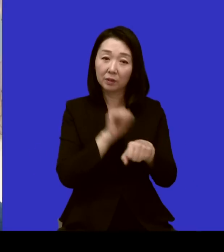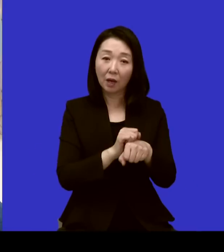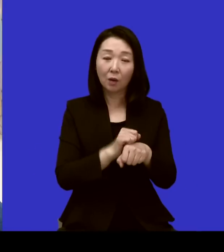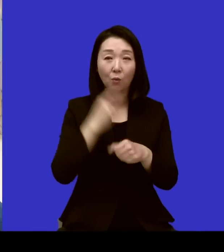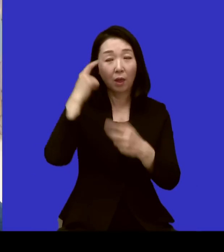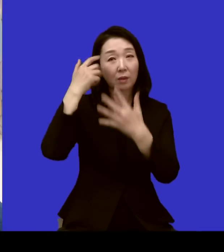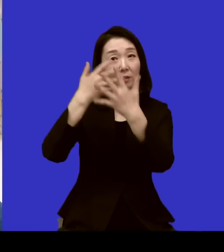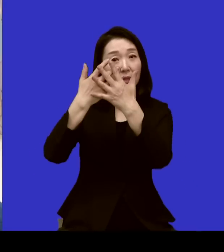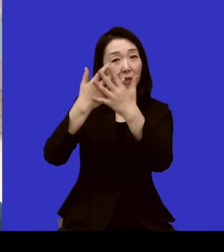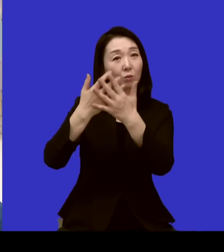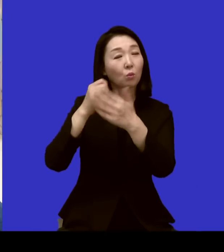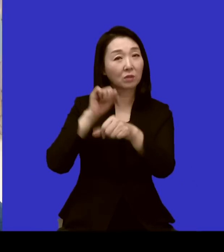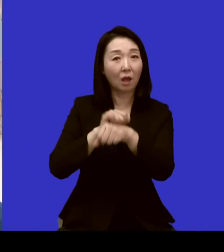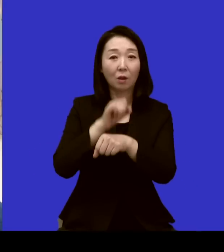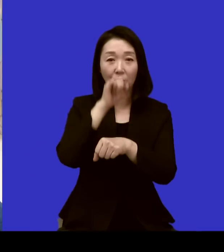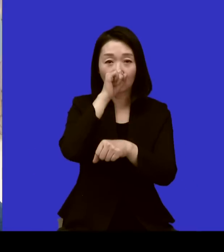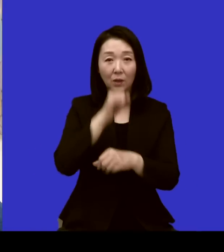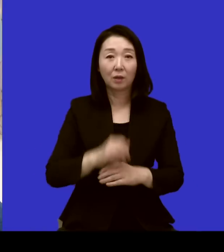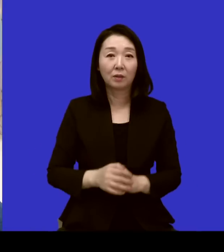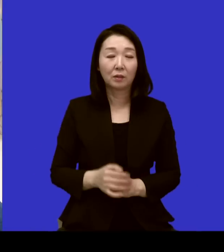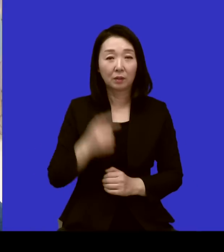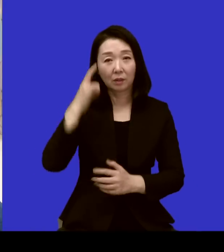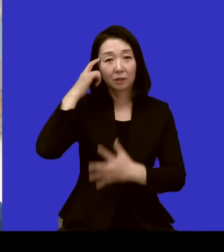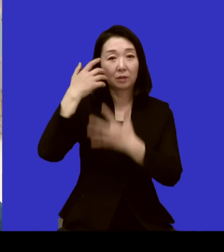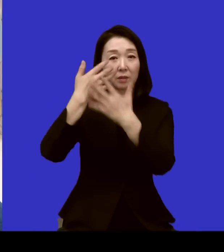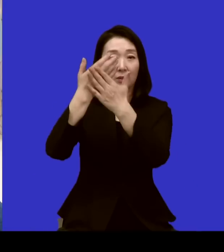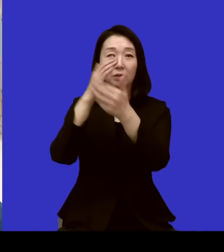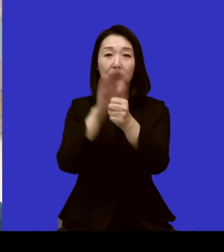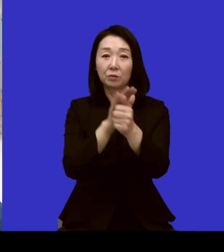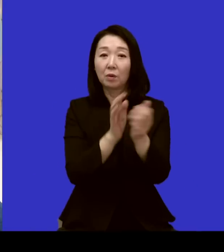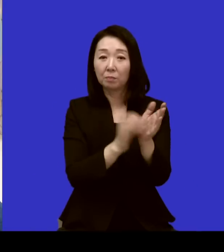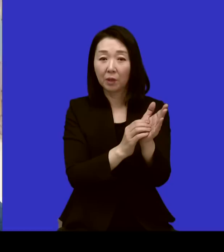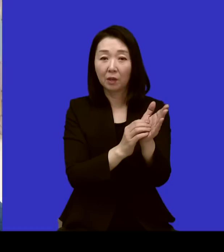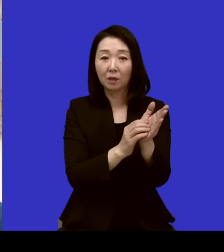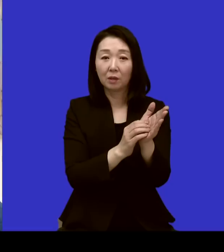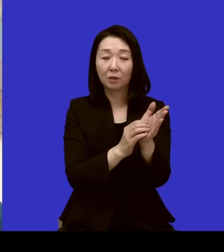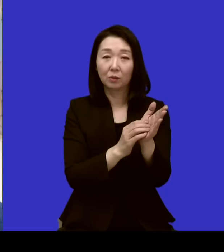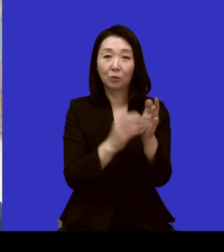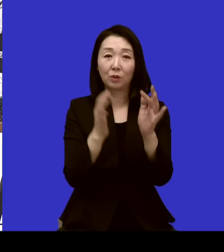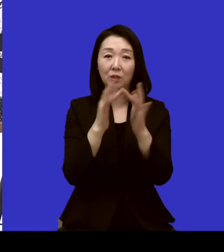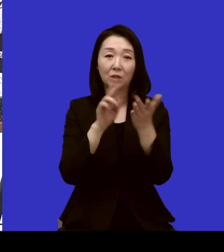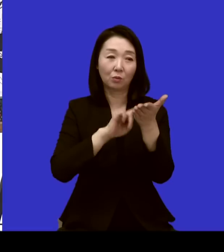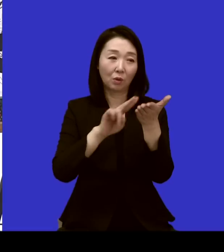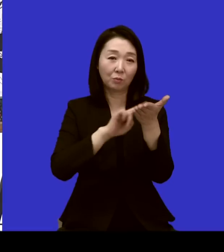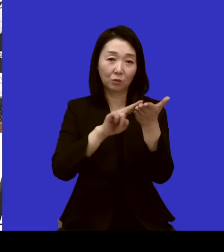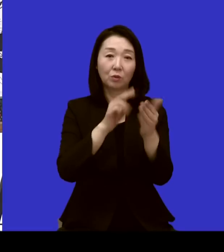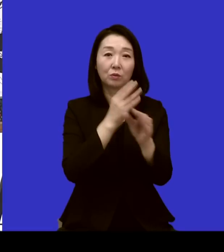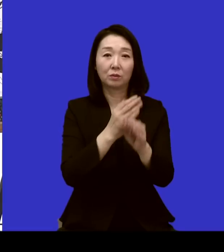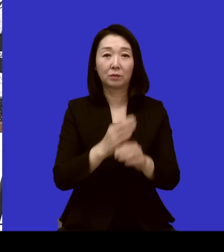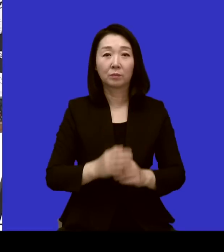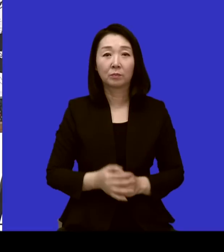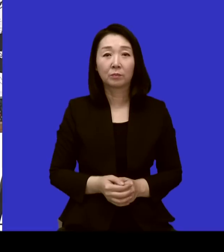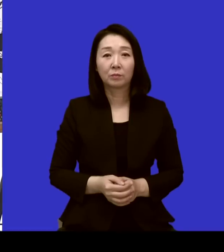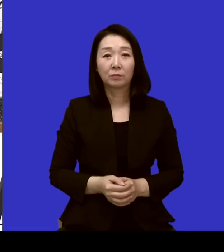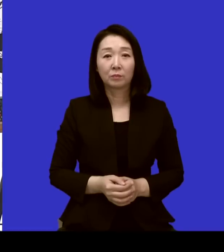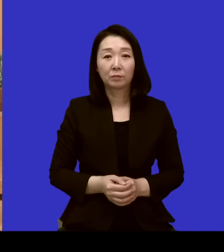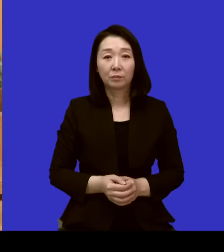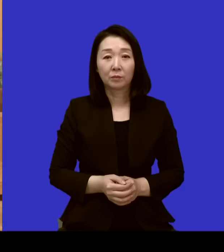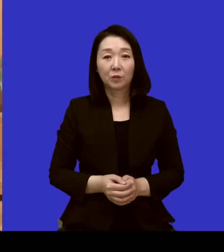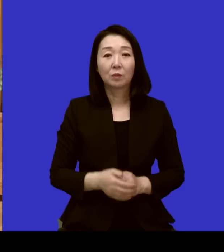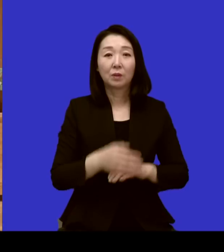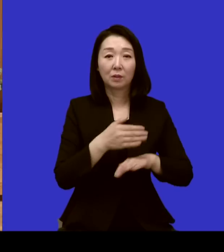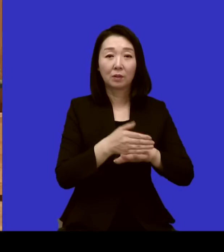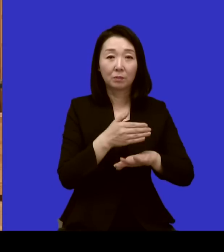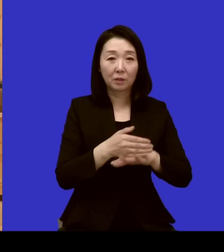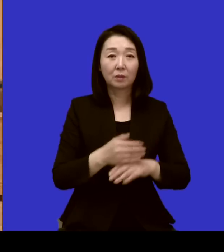상상력이 되게 무한하더라고요. 어. 제가 그래서 그 상상력을 응원해줬고 웹소설을 쓰고 있는 거예요. 네. 그래서 그걸 정말